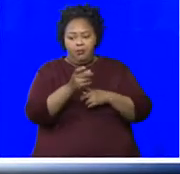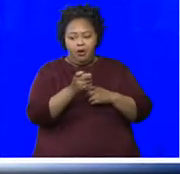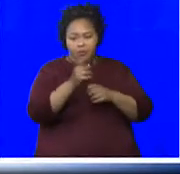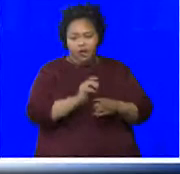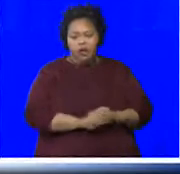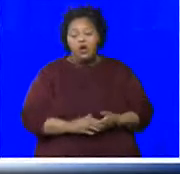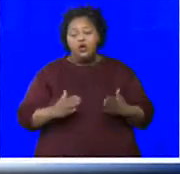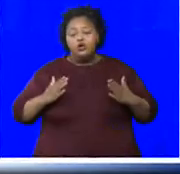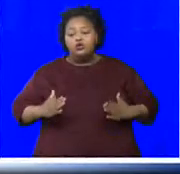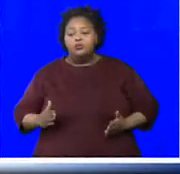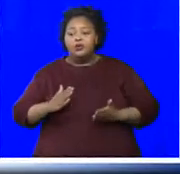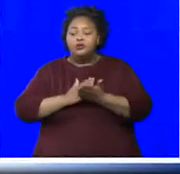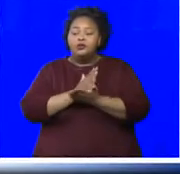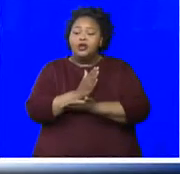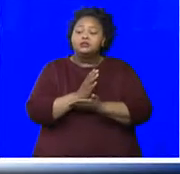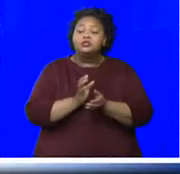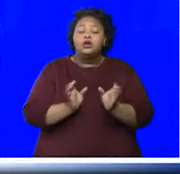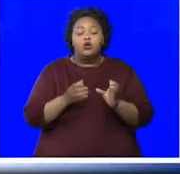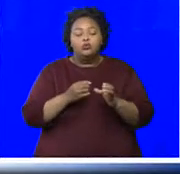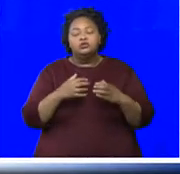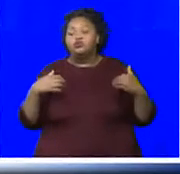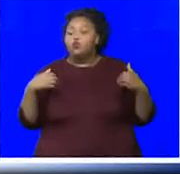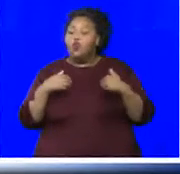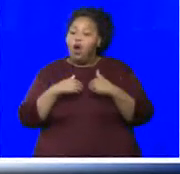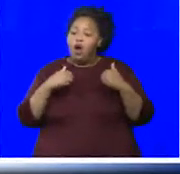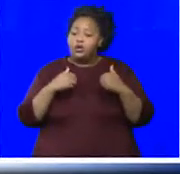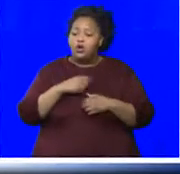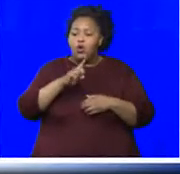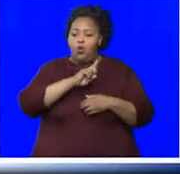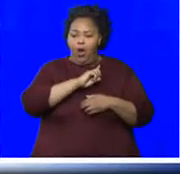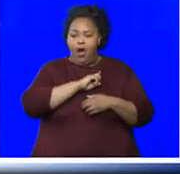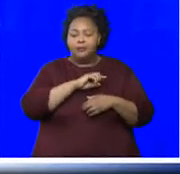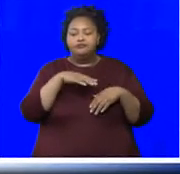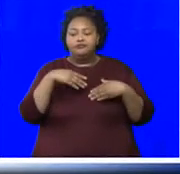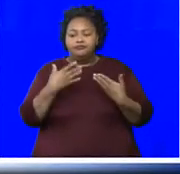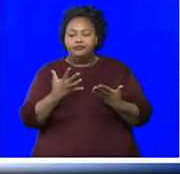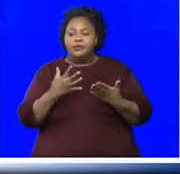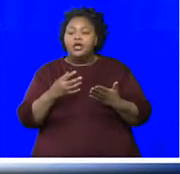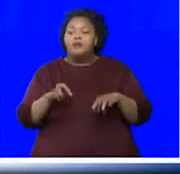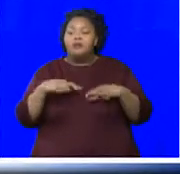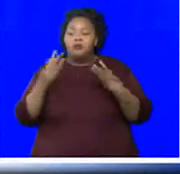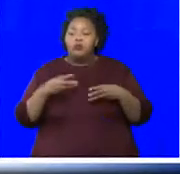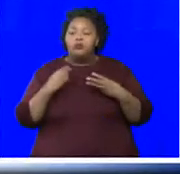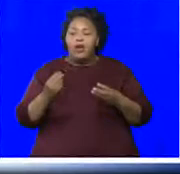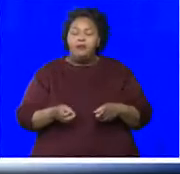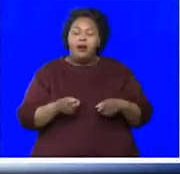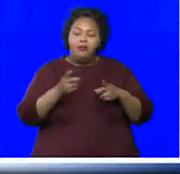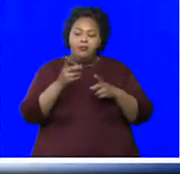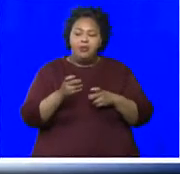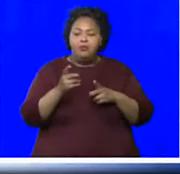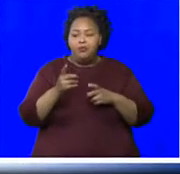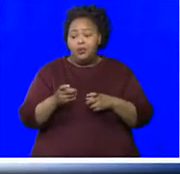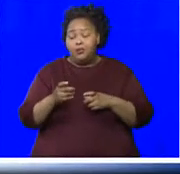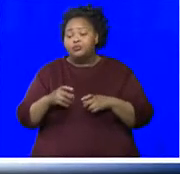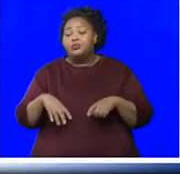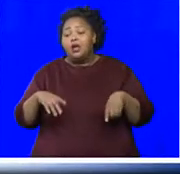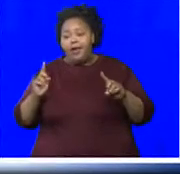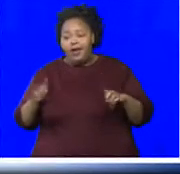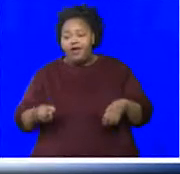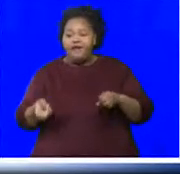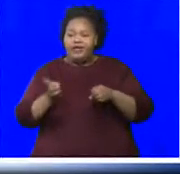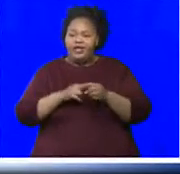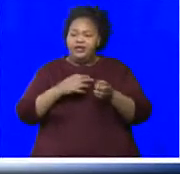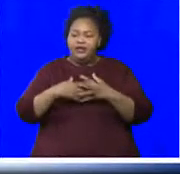kwamalungelo ebantu eSwatini likhathazeke kakhulu ngetigameko tekubulawa ngesibuku nekushisa kwempahla eSwatini. Livele amaSwati